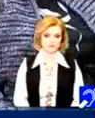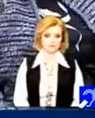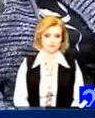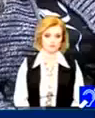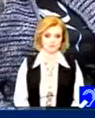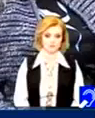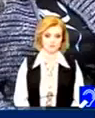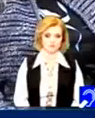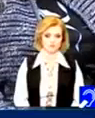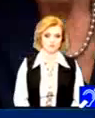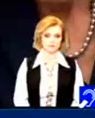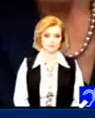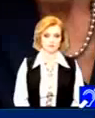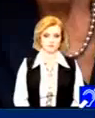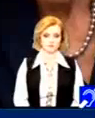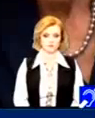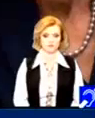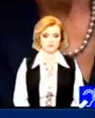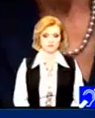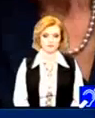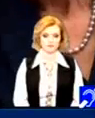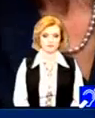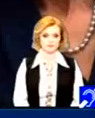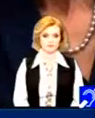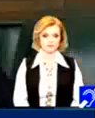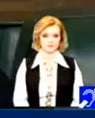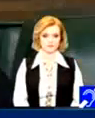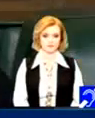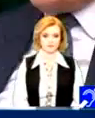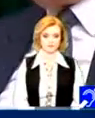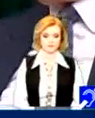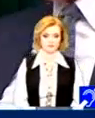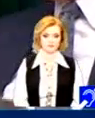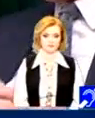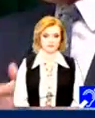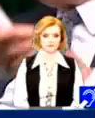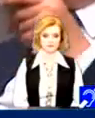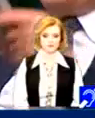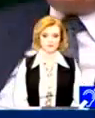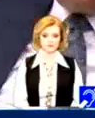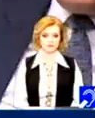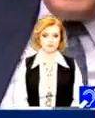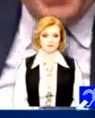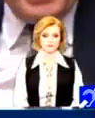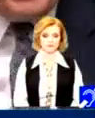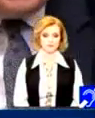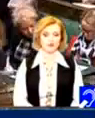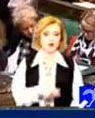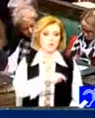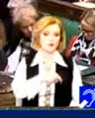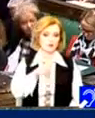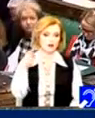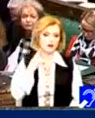it. The noes have it. The noes have it. So the noes have it. Parlamentarii